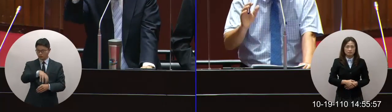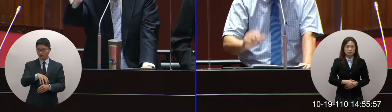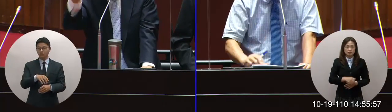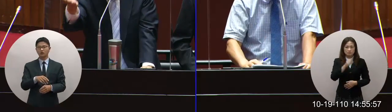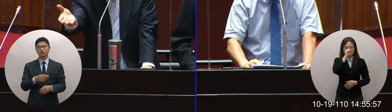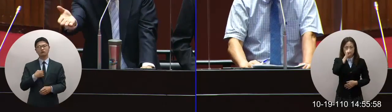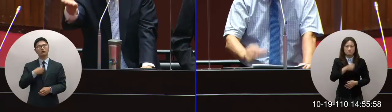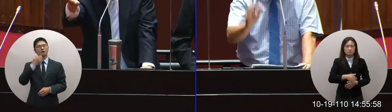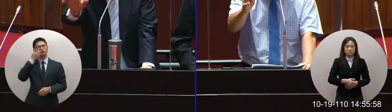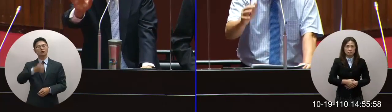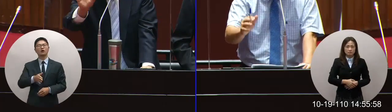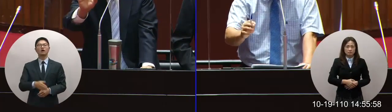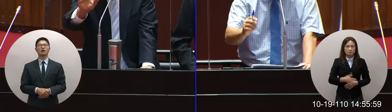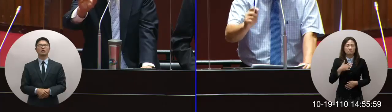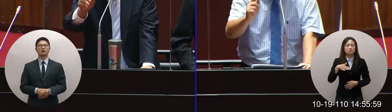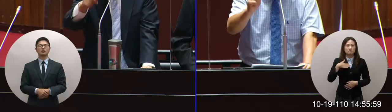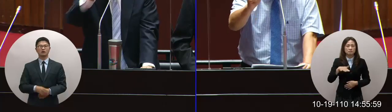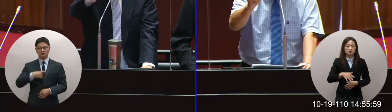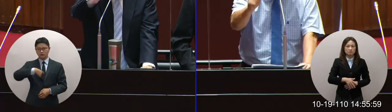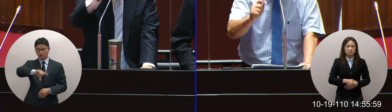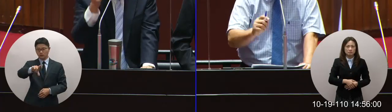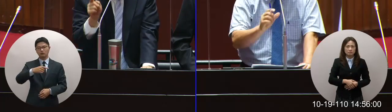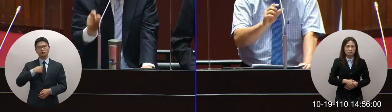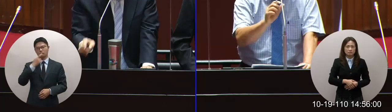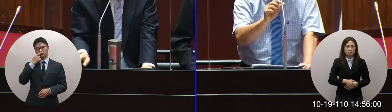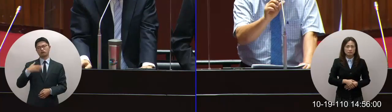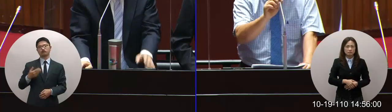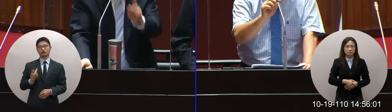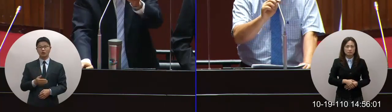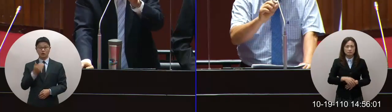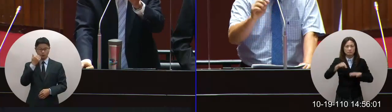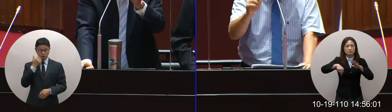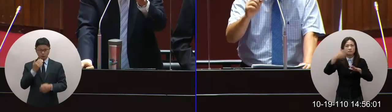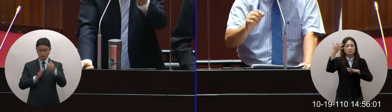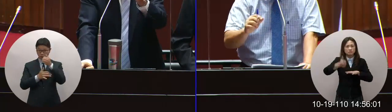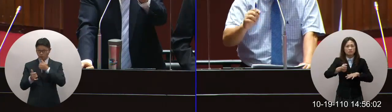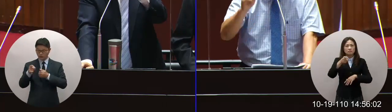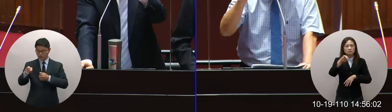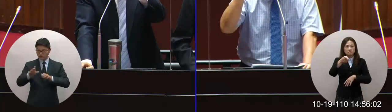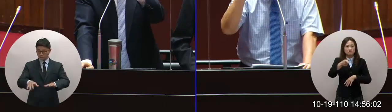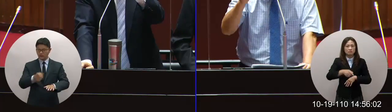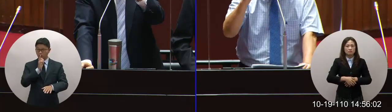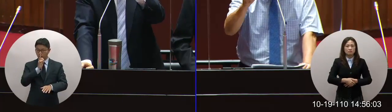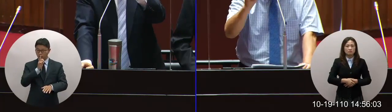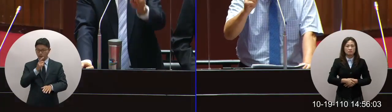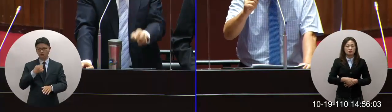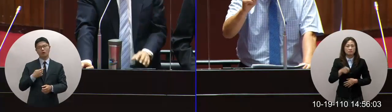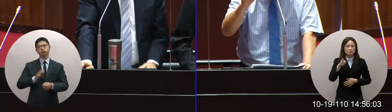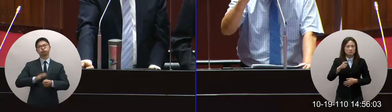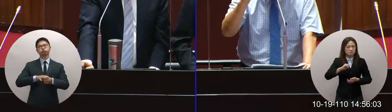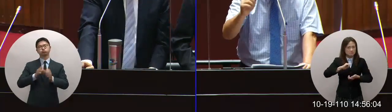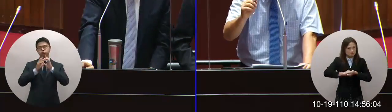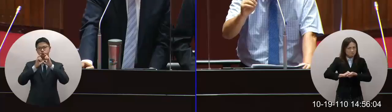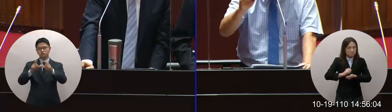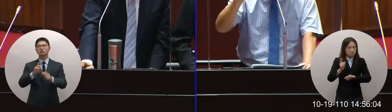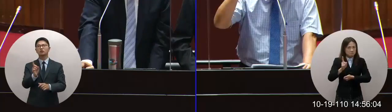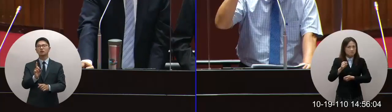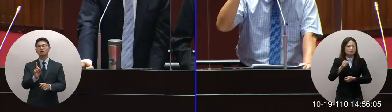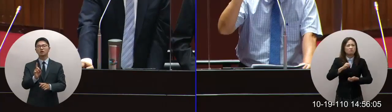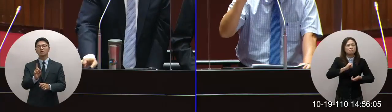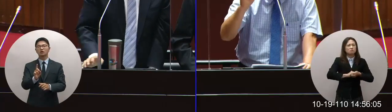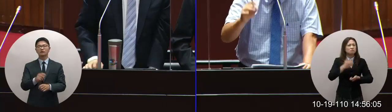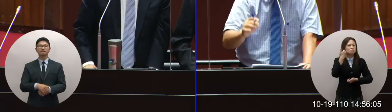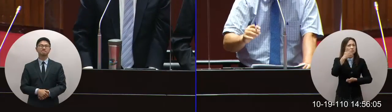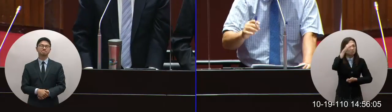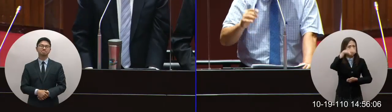好 啊，我也对他不知道。 那个院长， 如果委员你要讲这个， 你哦， 我讲一点， 你绝对是不认识，这个